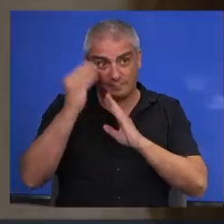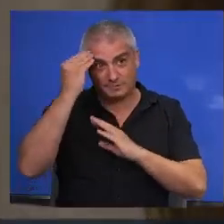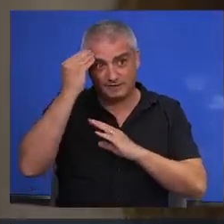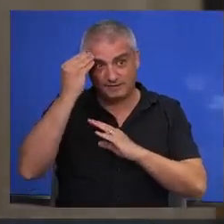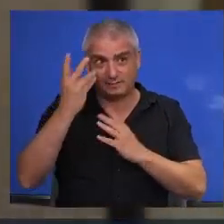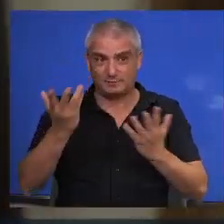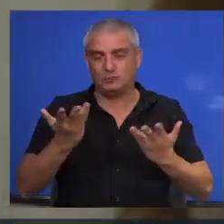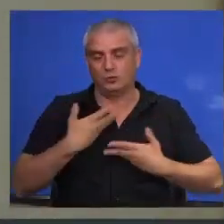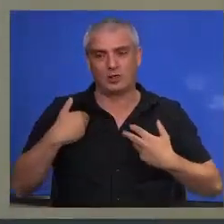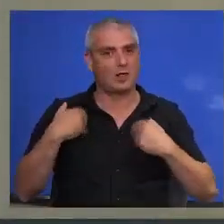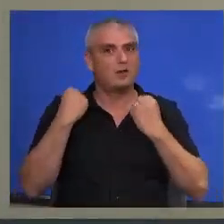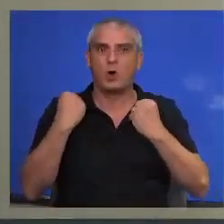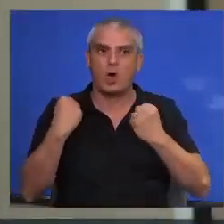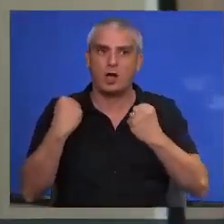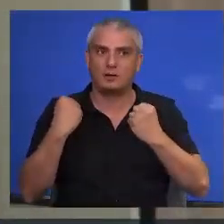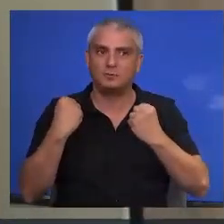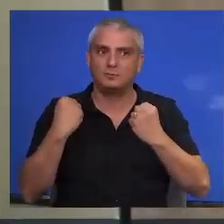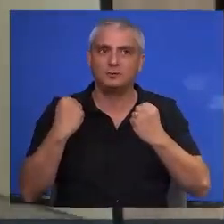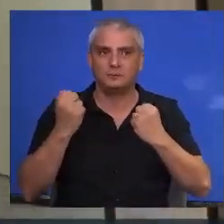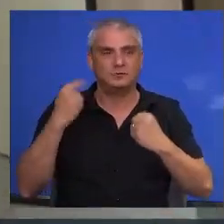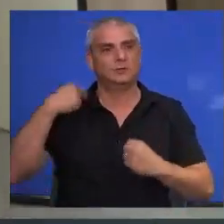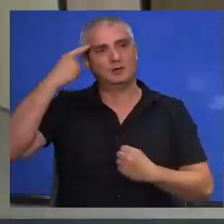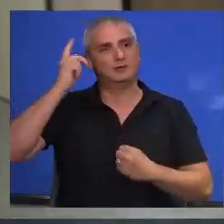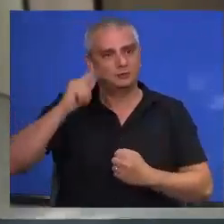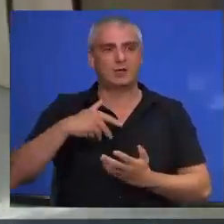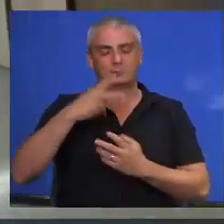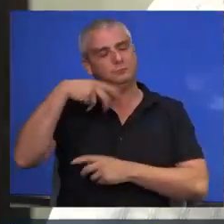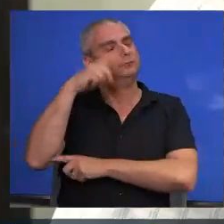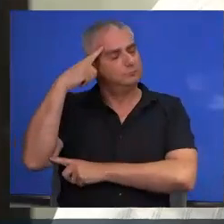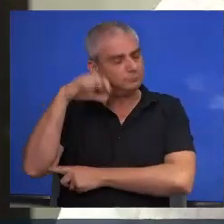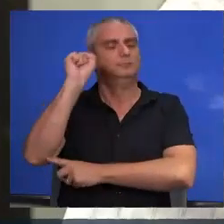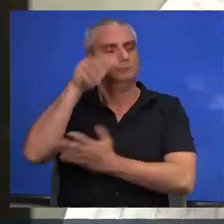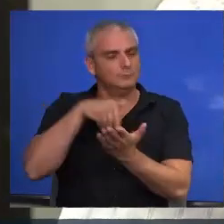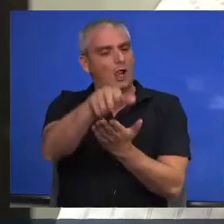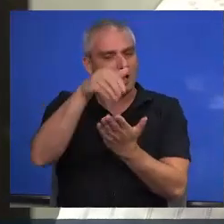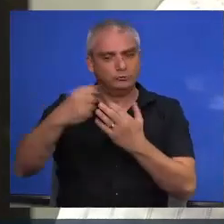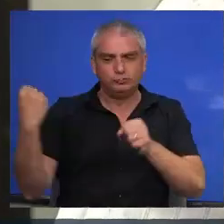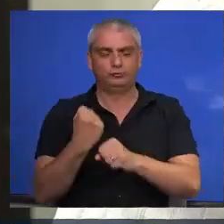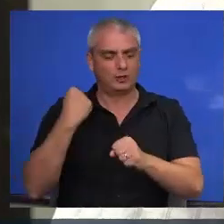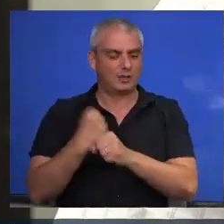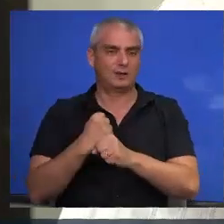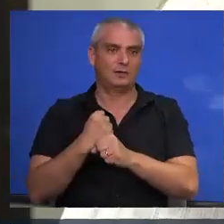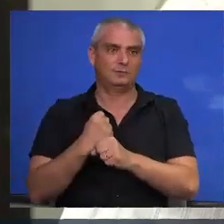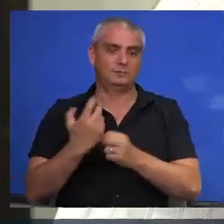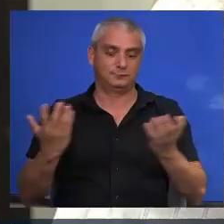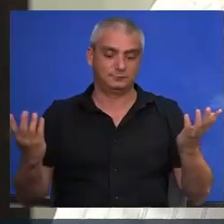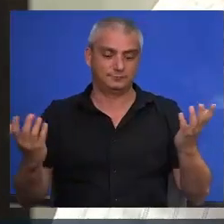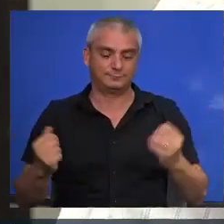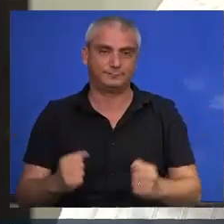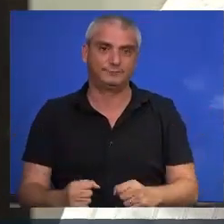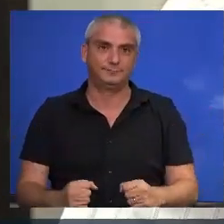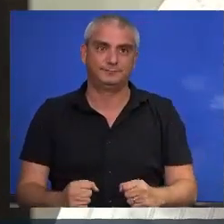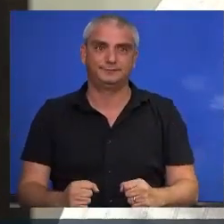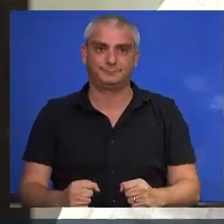נותן לי כוח זה גם הידיעה שצריך להמשיך ולעשות ולהרים את הראש. זה מה שהביא